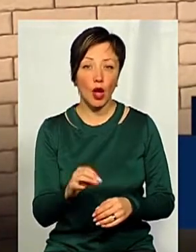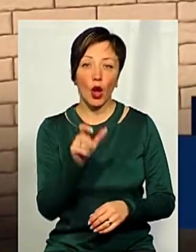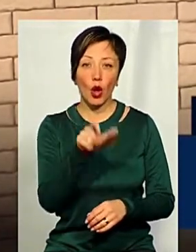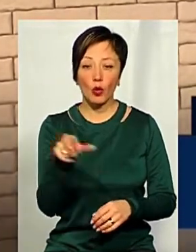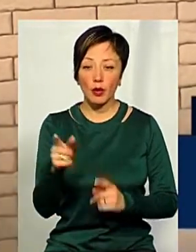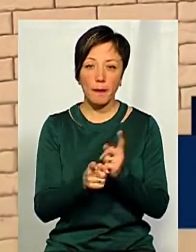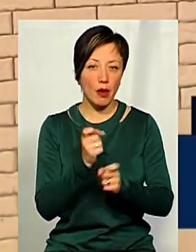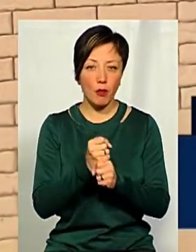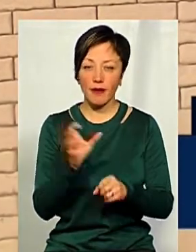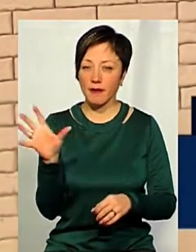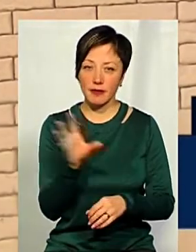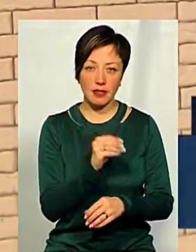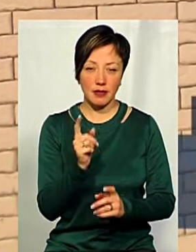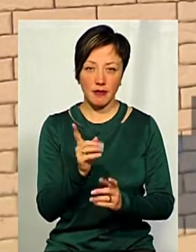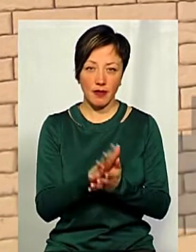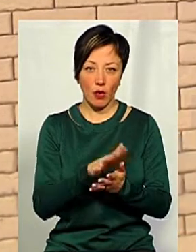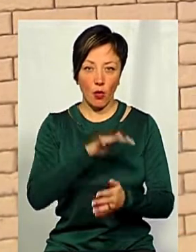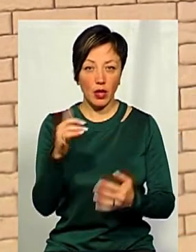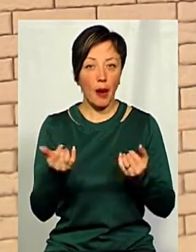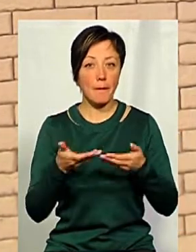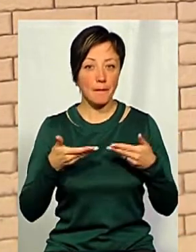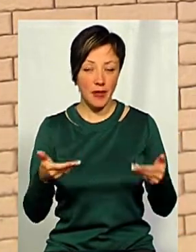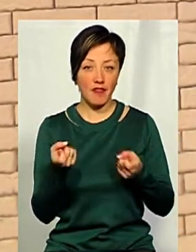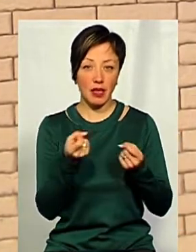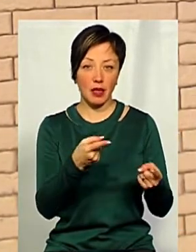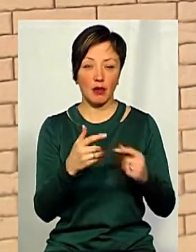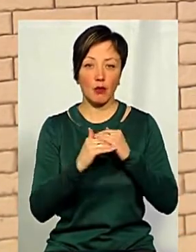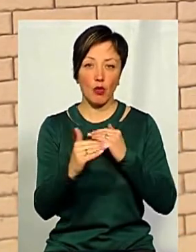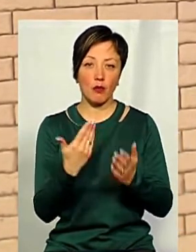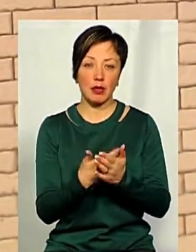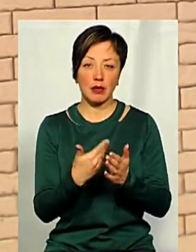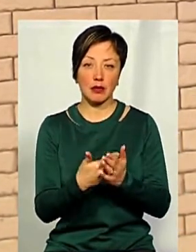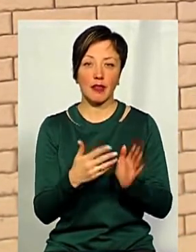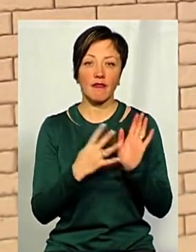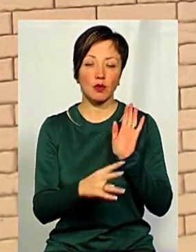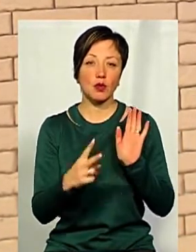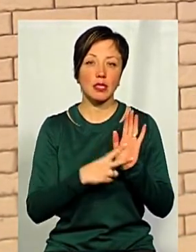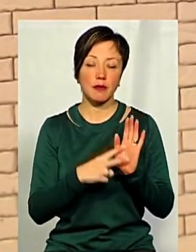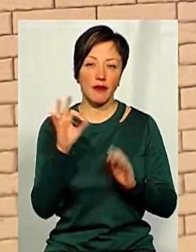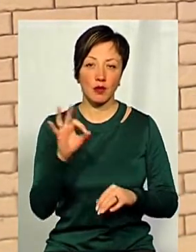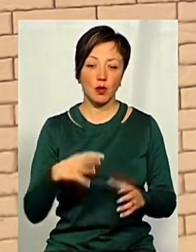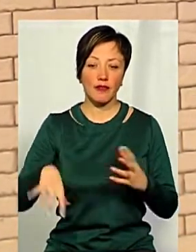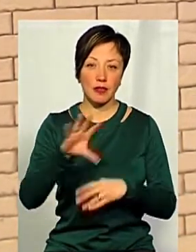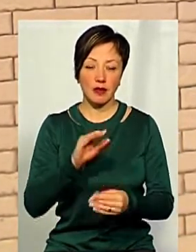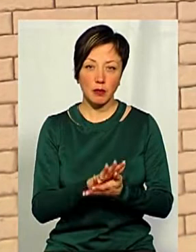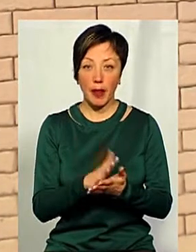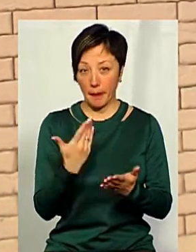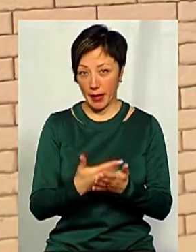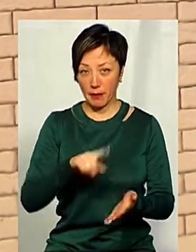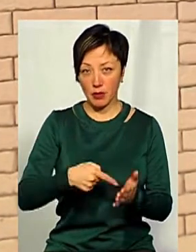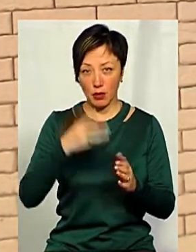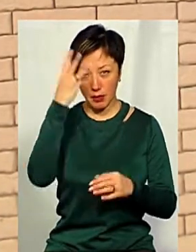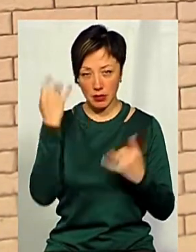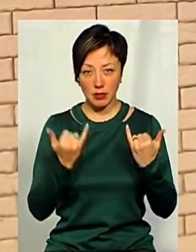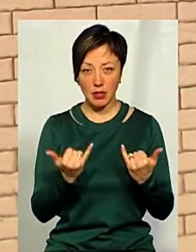переробляють майже всі відходи. Наразі ми десь викидаємо на полігон близько 97% всіх відходів. Наприклад, місто Хмельницький